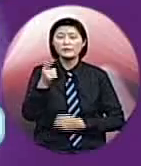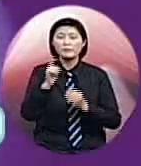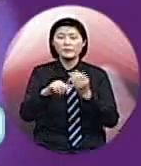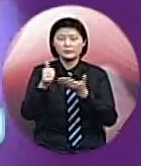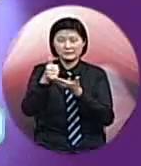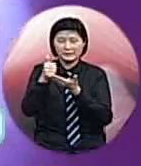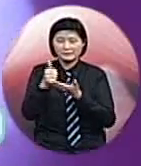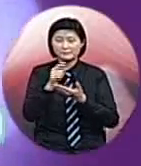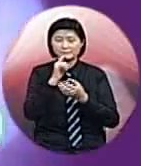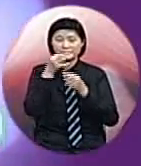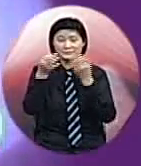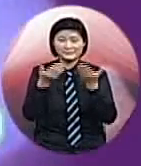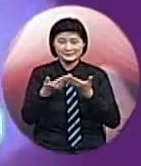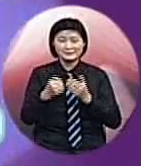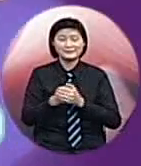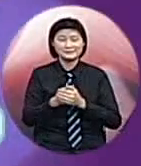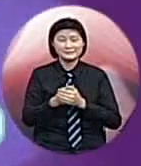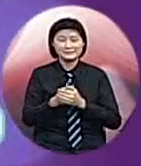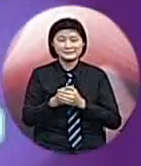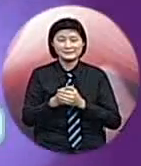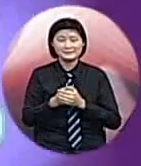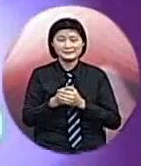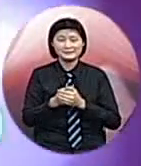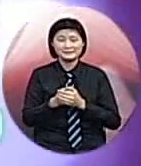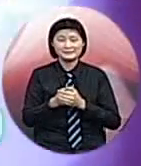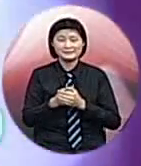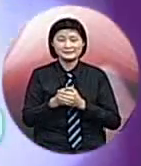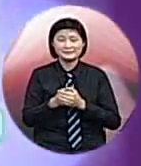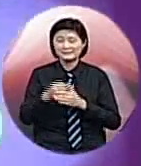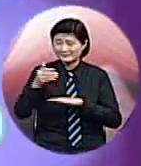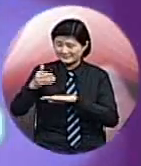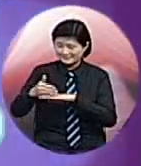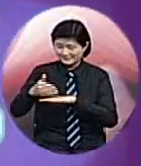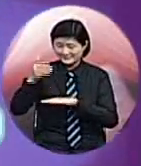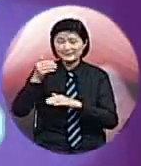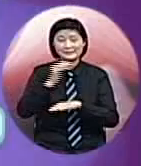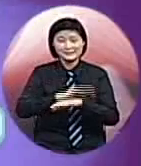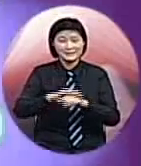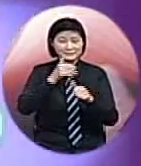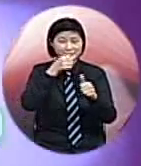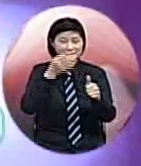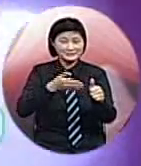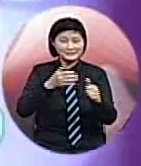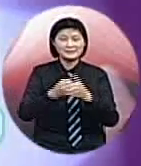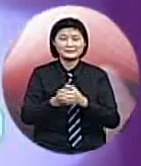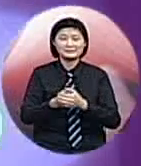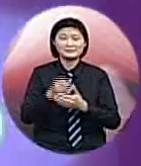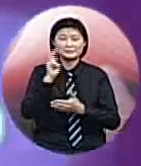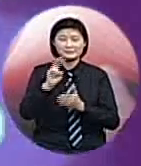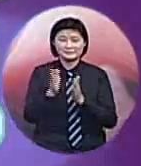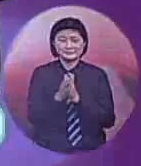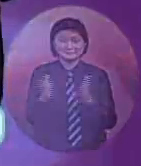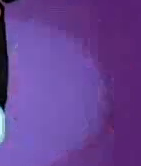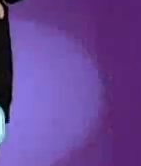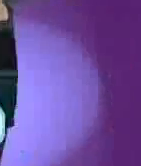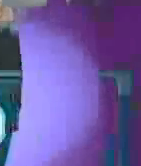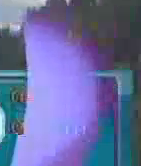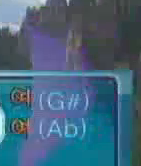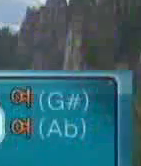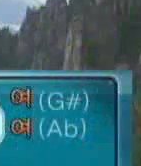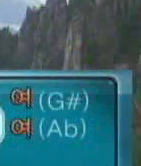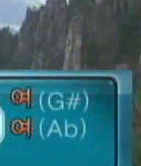됐으니까 이제 노래도 해야죠. 찔레꽃, 네, 예, 찔레꽃 어머니 예. 잘 불러주세요. 음악 예. 드리겠습니다. 음악 갑시다.